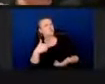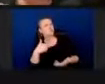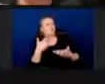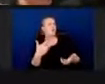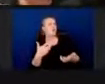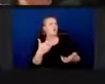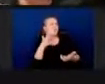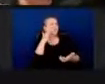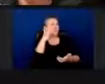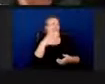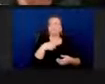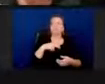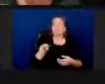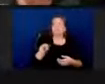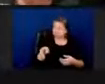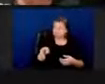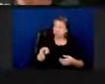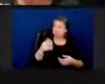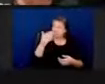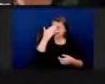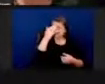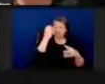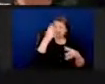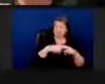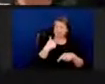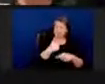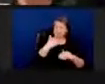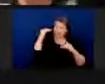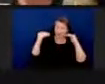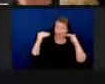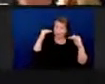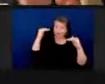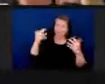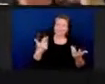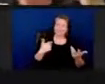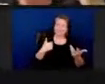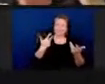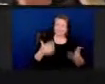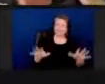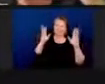wanaonyesha kwamba katika mstakabali wao wangependa kuwa watu wa maana.